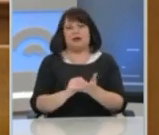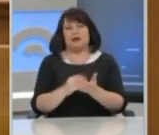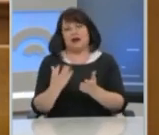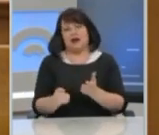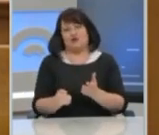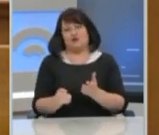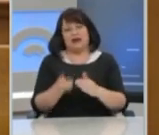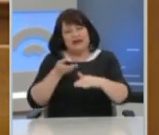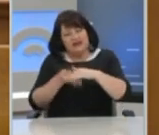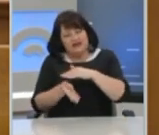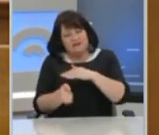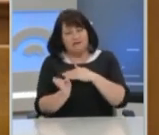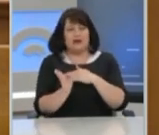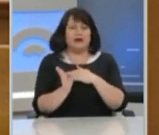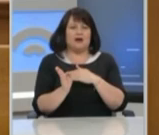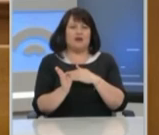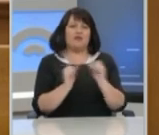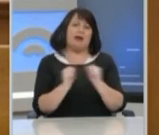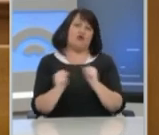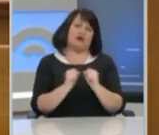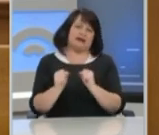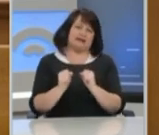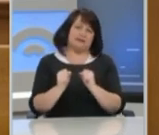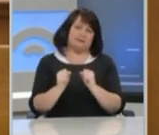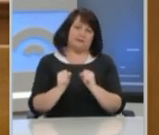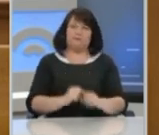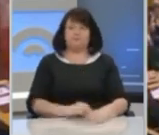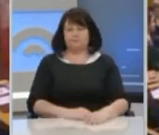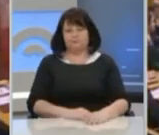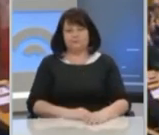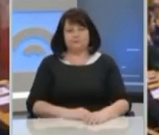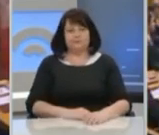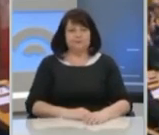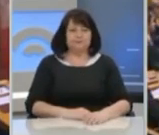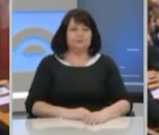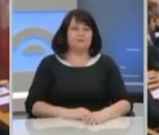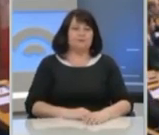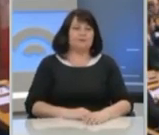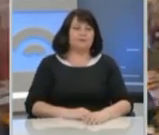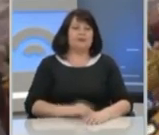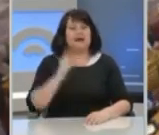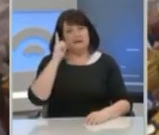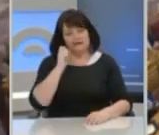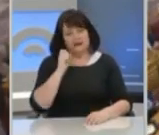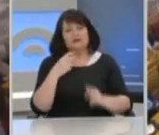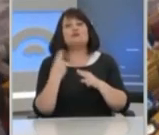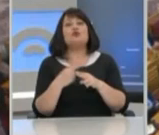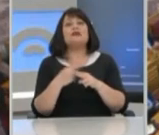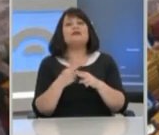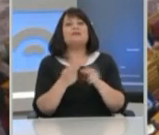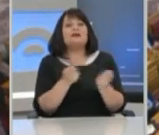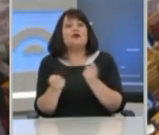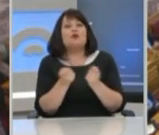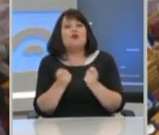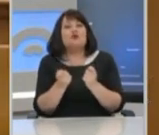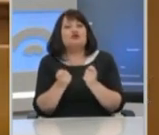για την έξοδο από την κρίση. Και ξέρετε, είναι κρίσιμο πράγμα η διαχείριση της